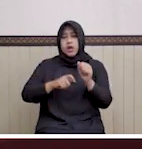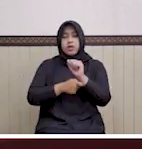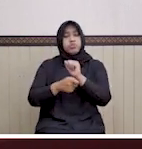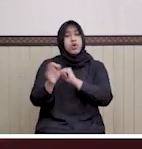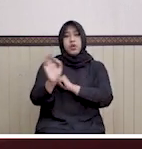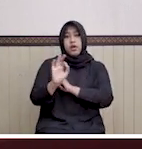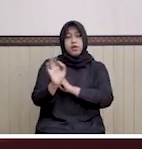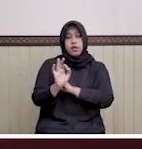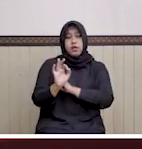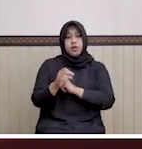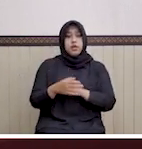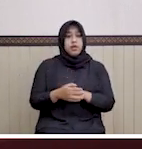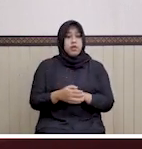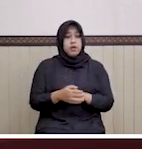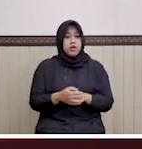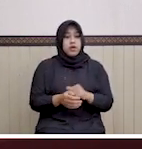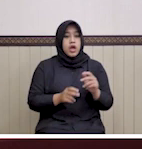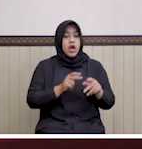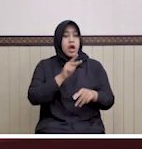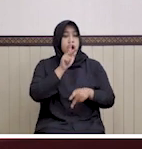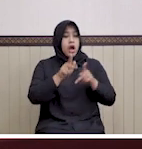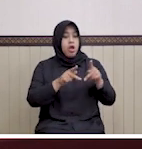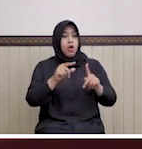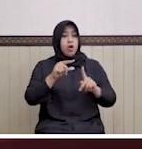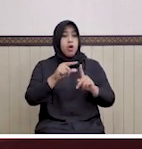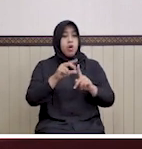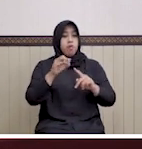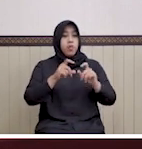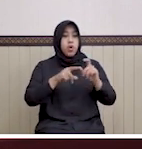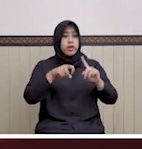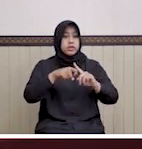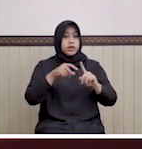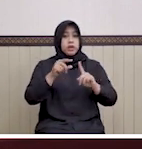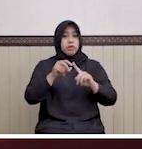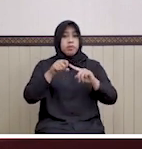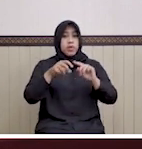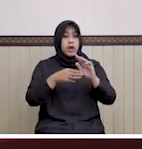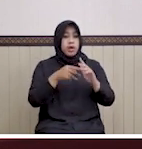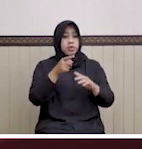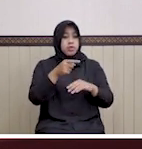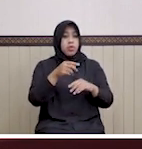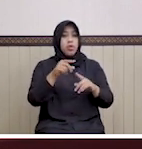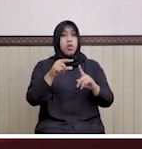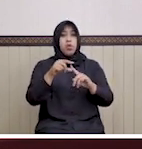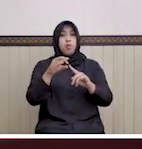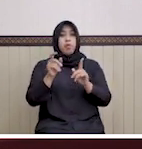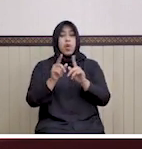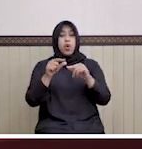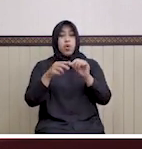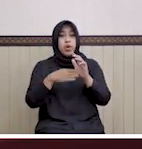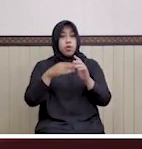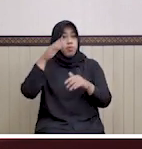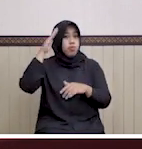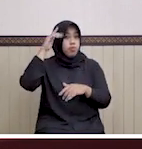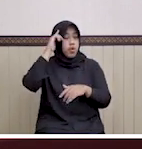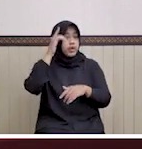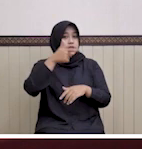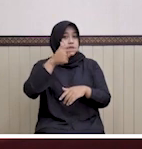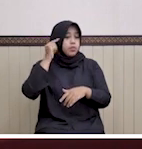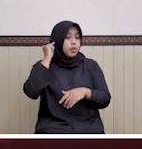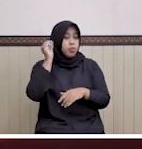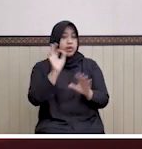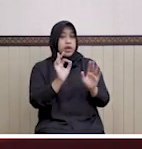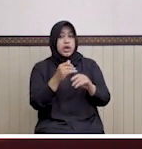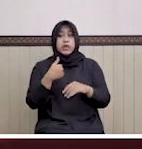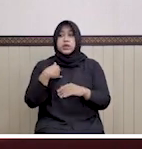akan rasanya kalau digosok aku nggak ada pulsanya itu sebelah Kang ada gitu yang saya tadi nelpon nggak ada